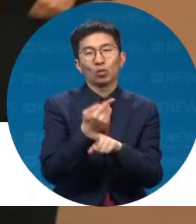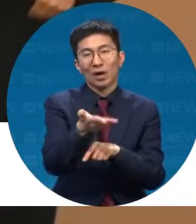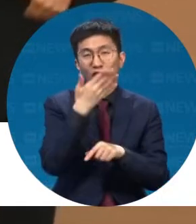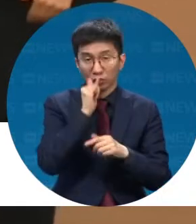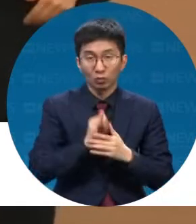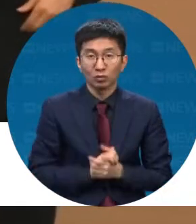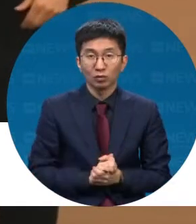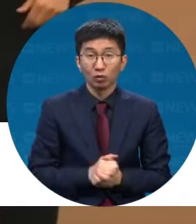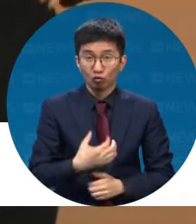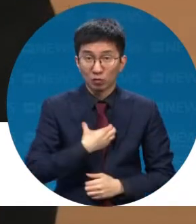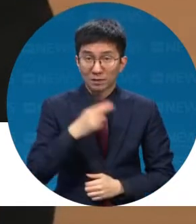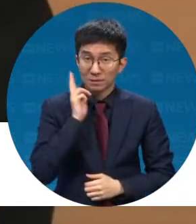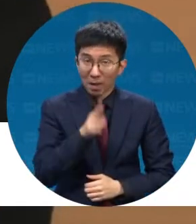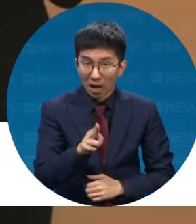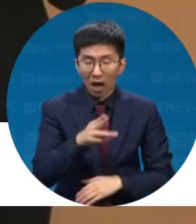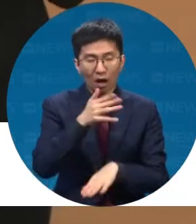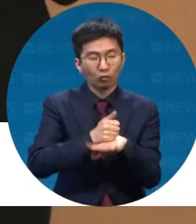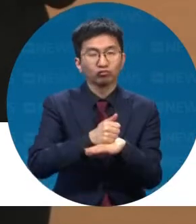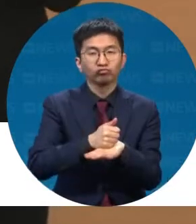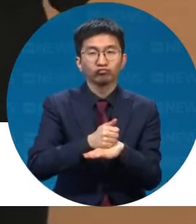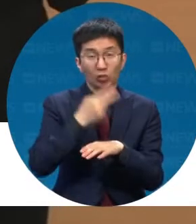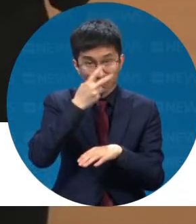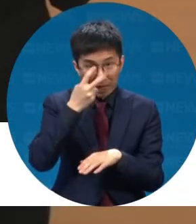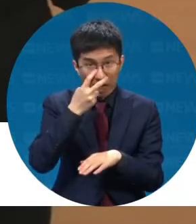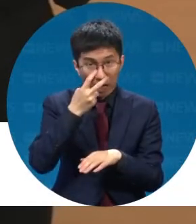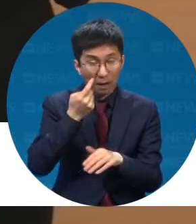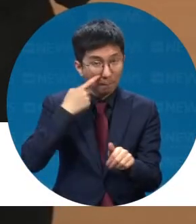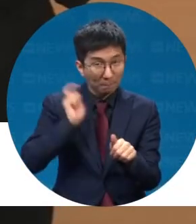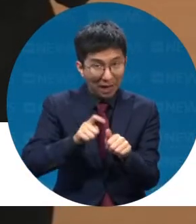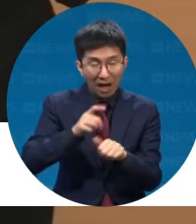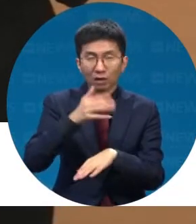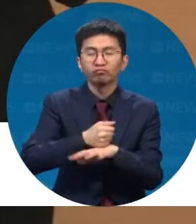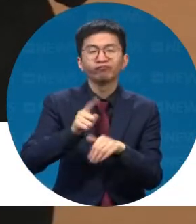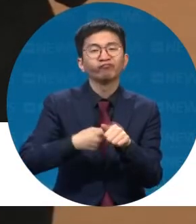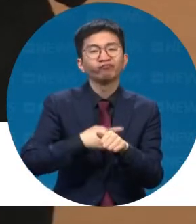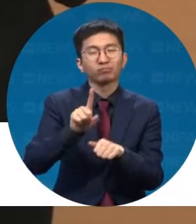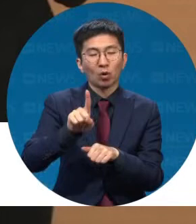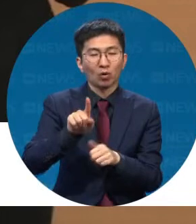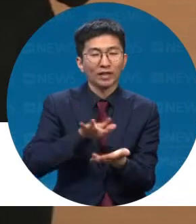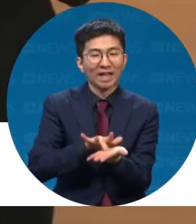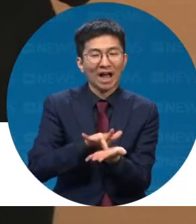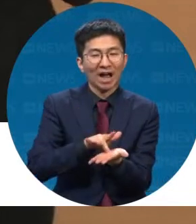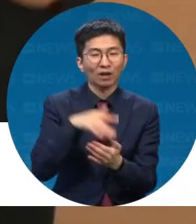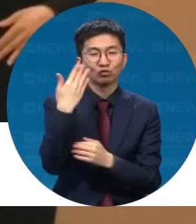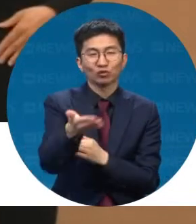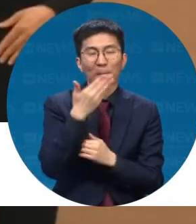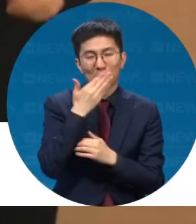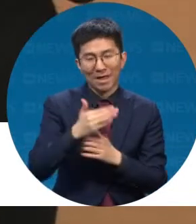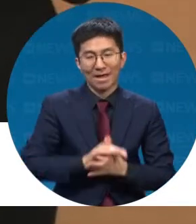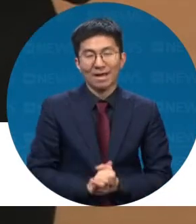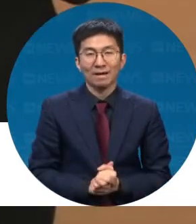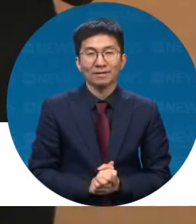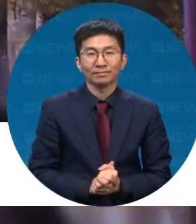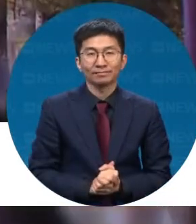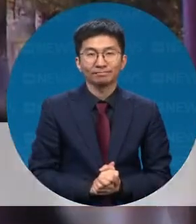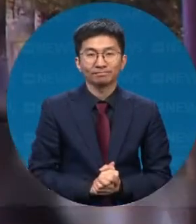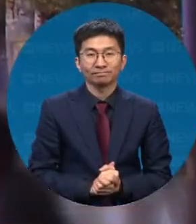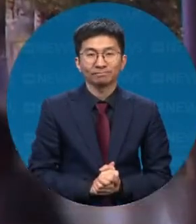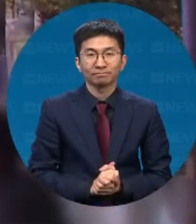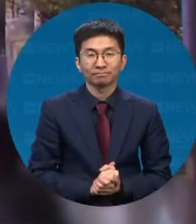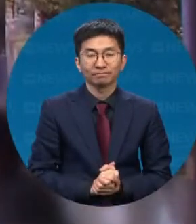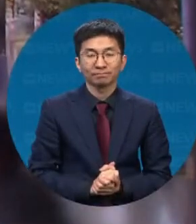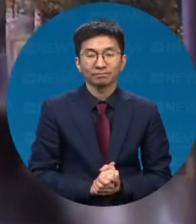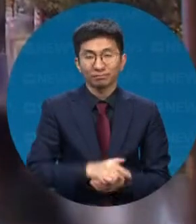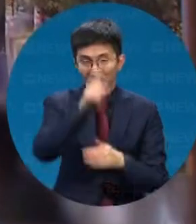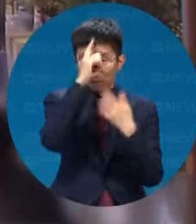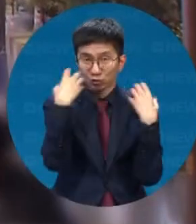대해서는 그 검사와 진단이 되면 바로 어이 뭐 눈치를 즈 드니 치료가 개시될 수 있는 체계로 정부는